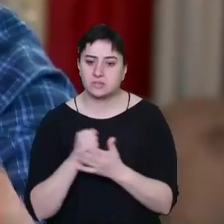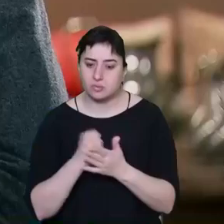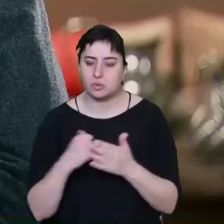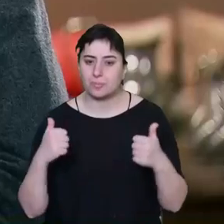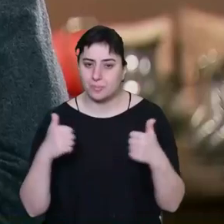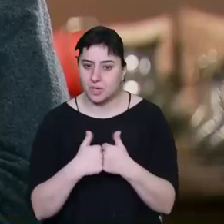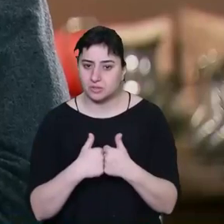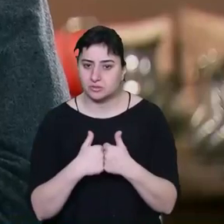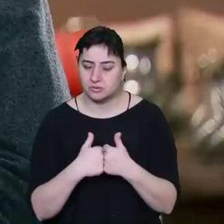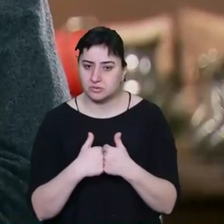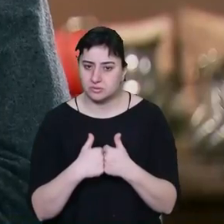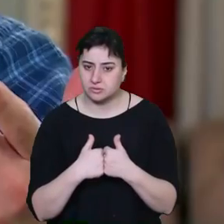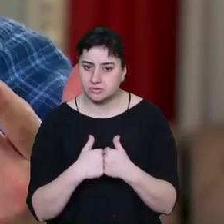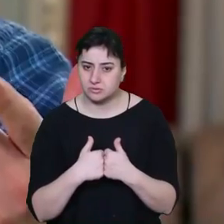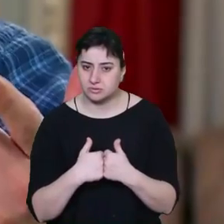Trabzonspor maçlarını